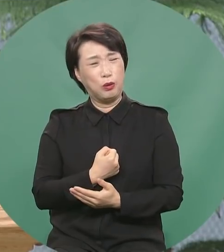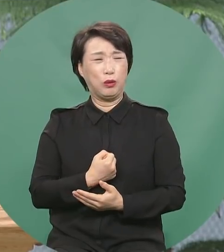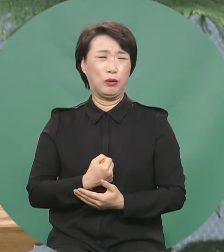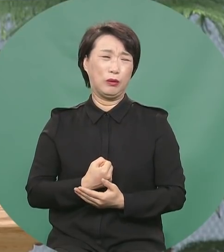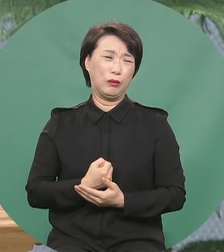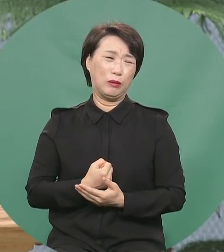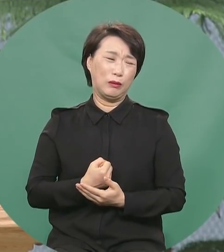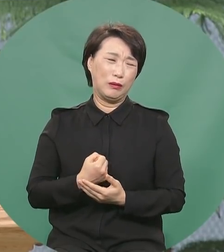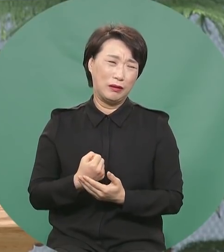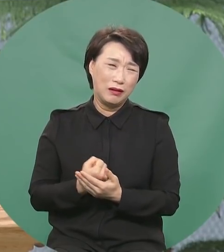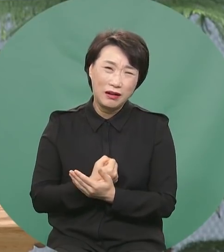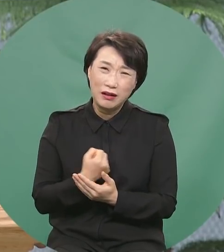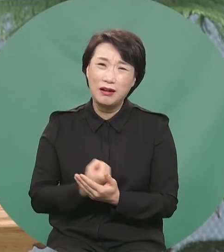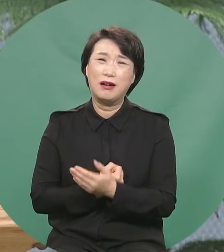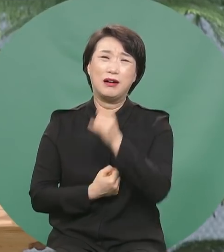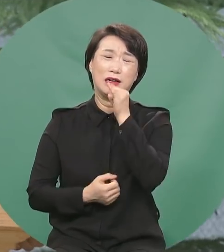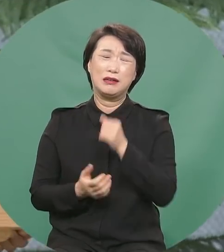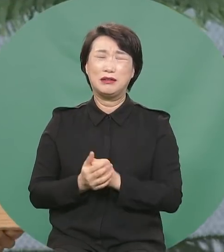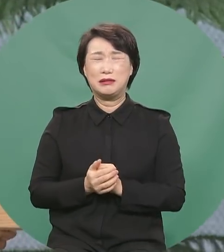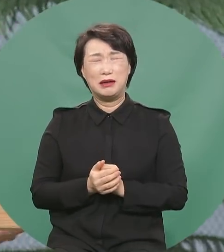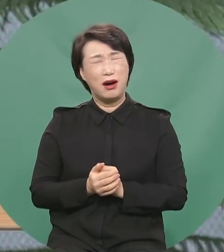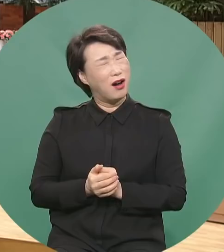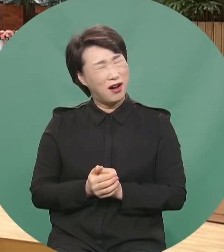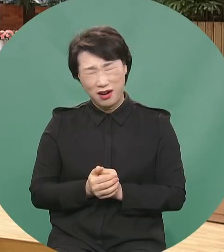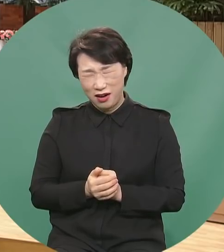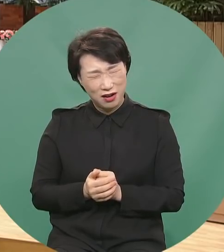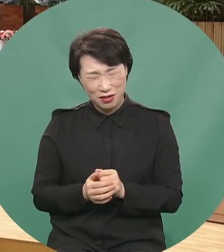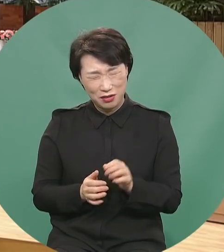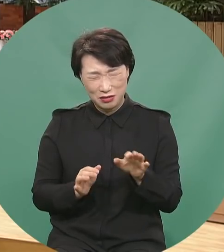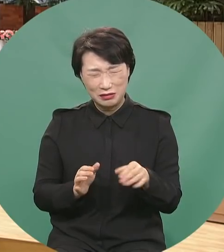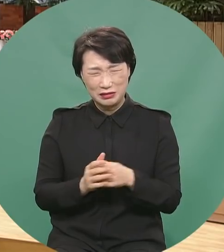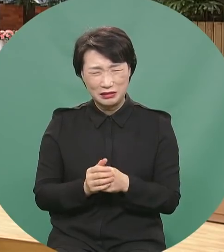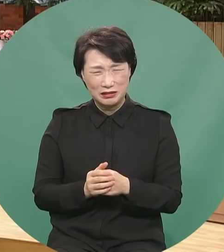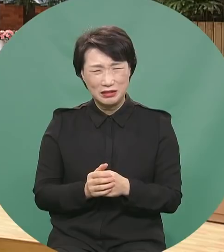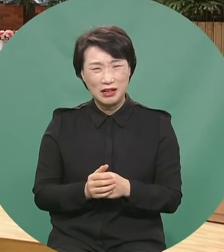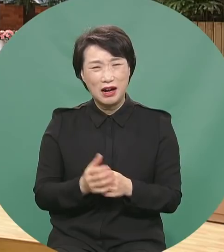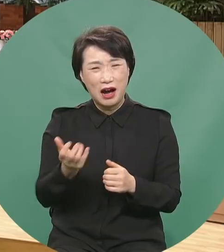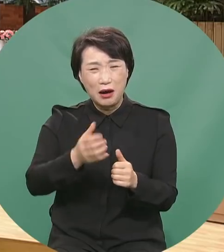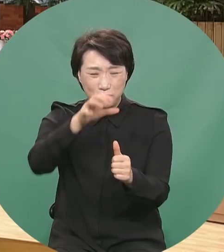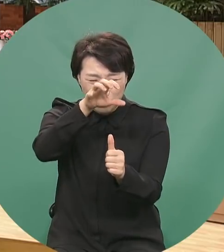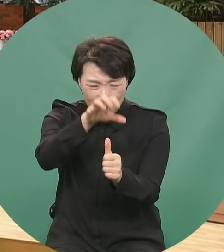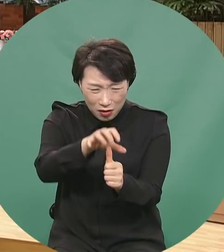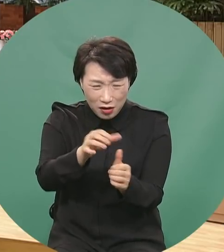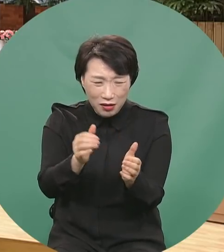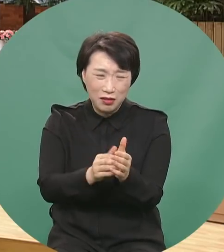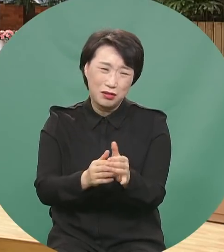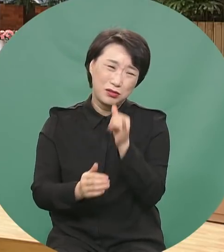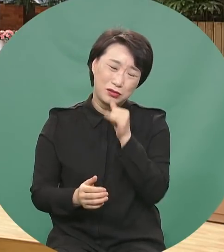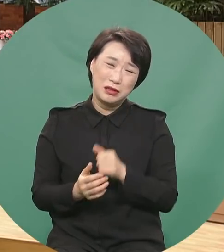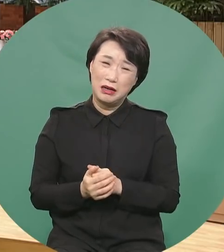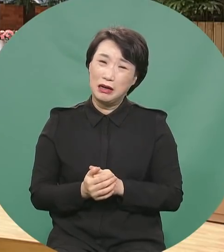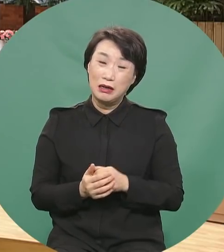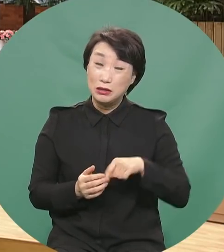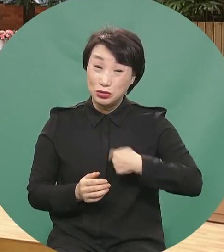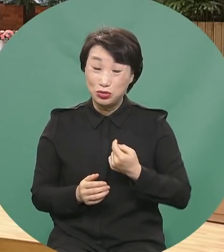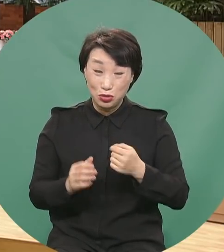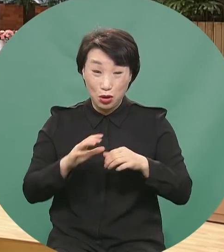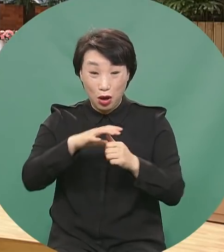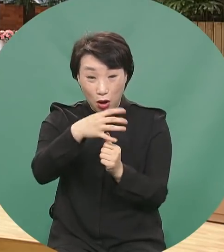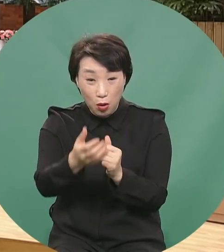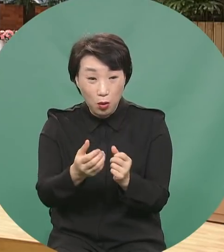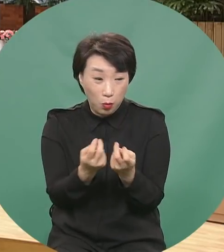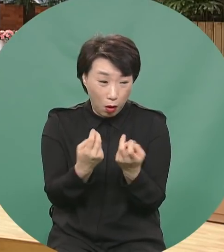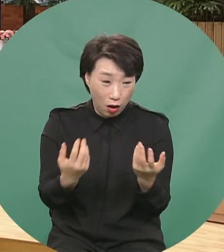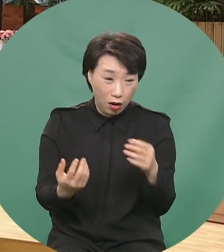딱두하다. 완전한 고통에 결박당해서 자기 스스로 풀어질